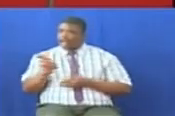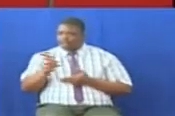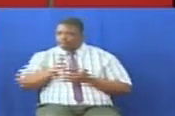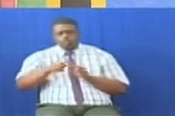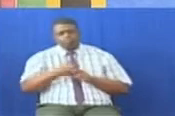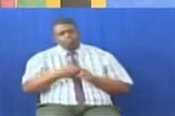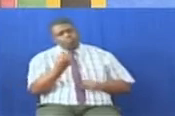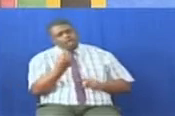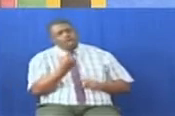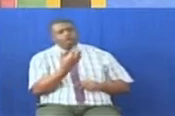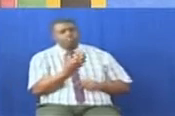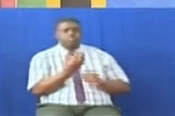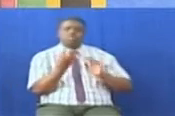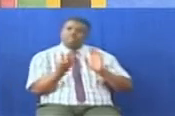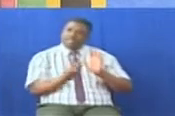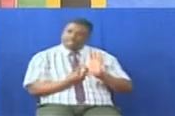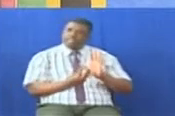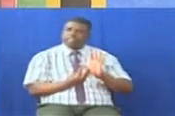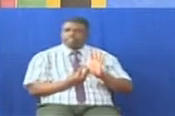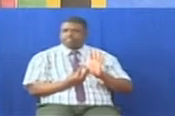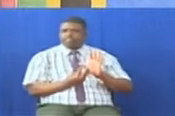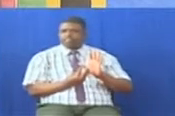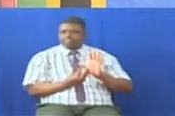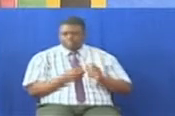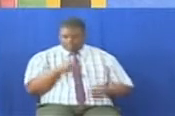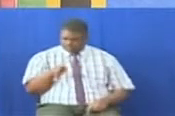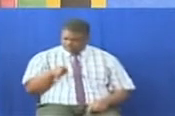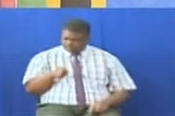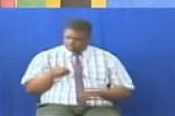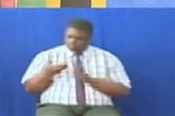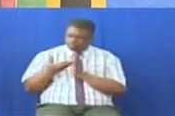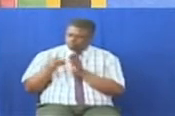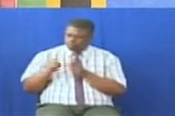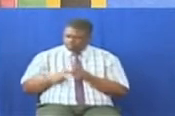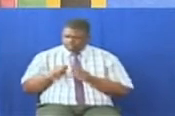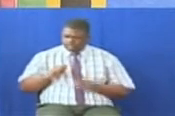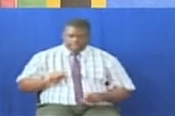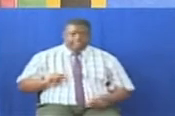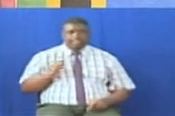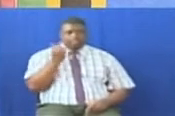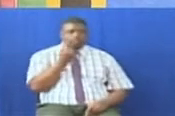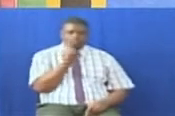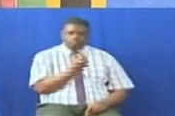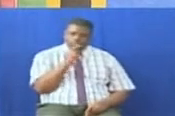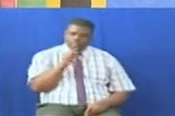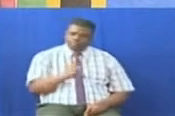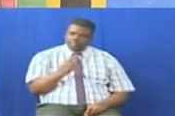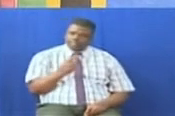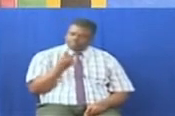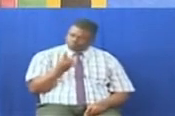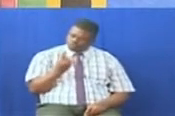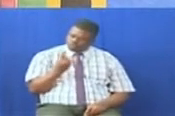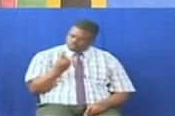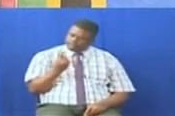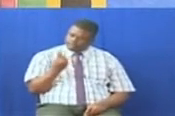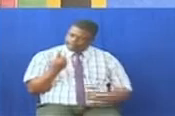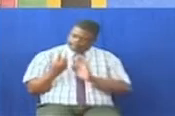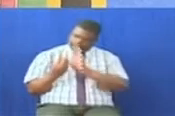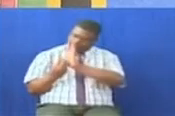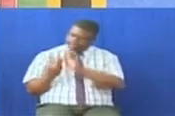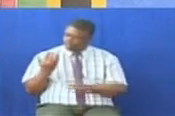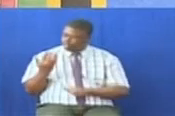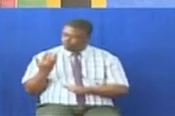kuona ufanisi. Halmashauri hizo ziliomba shilingi trilioni 1.185 kwa ajili ya fedha za miradi ya